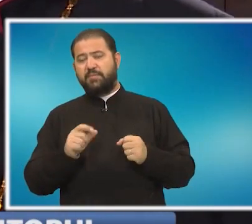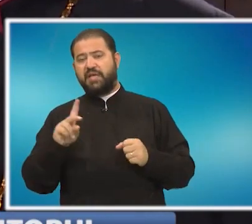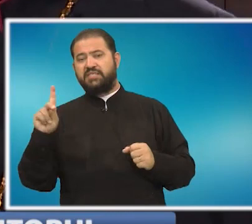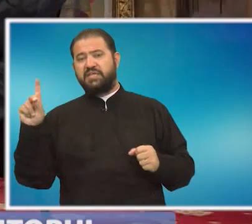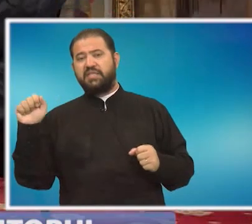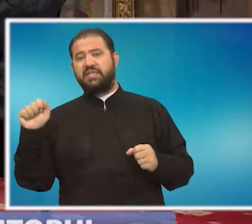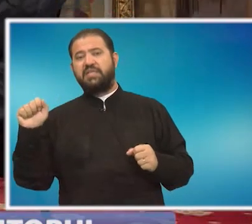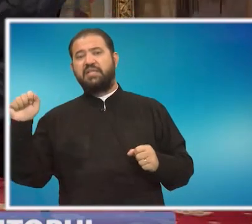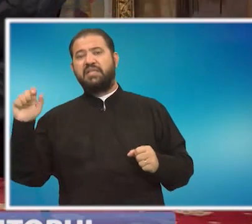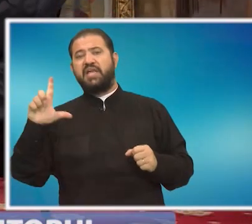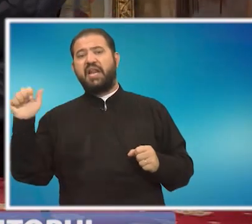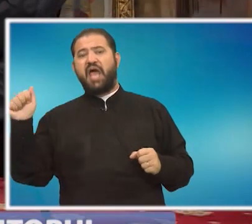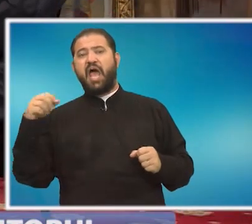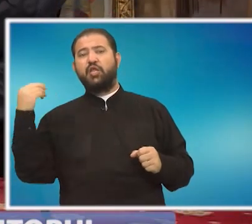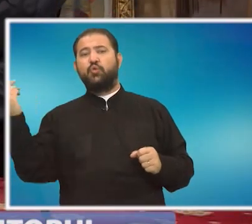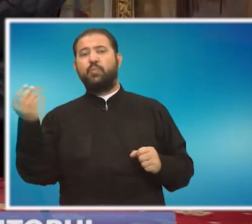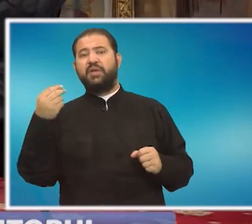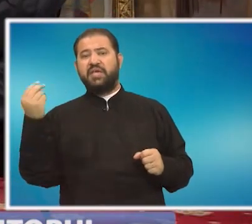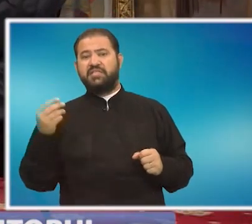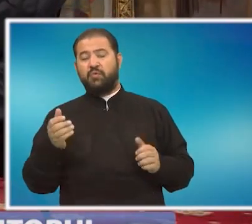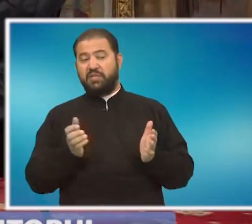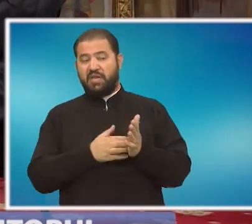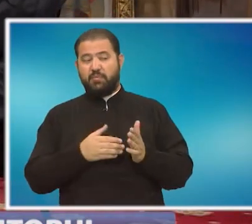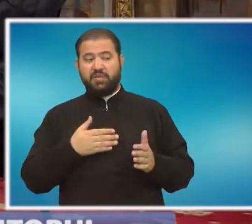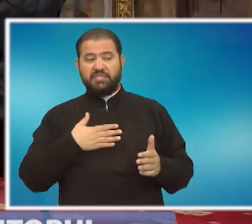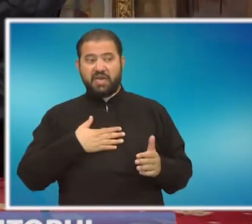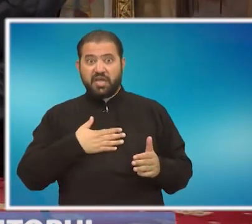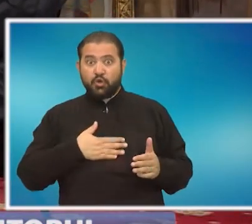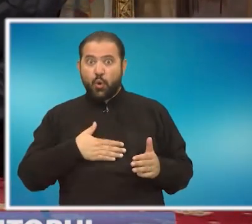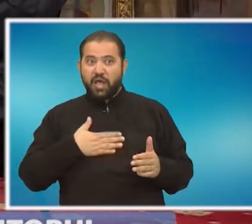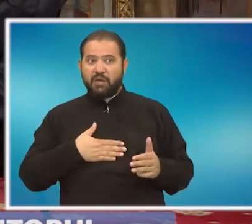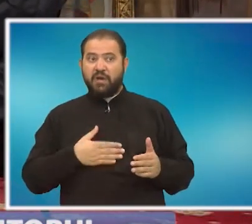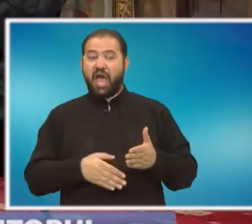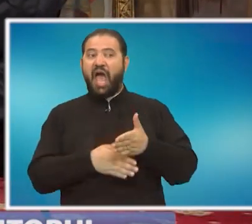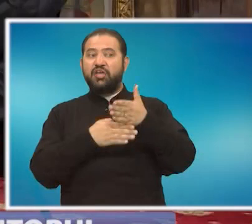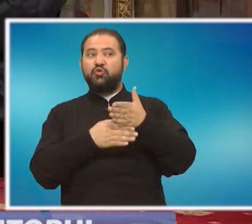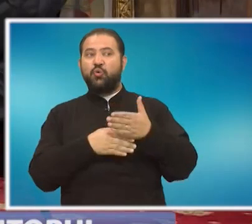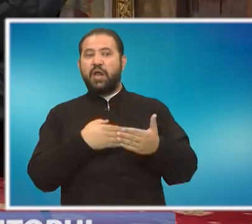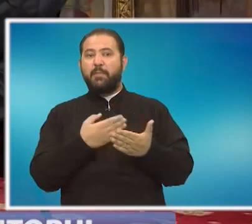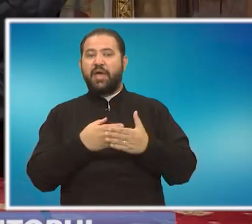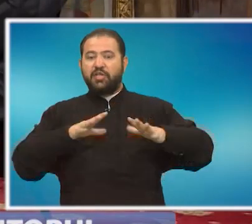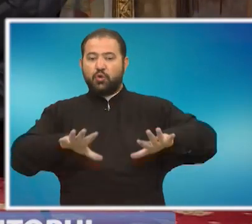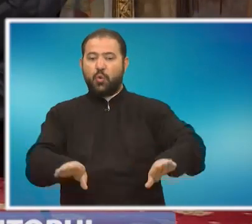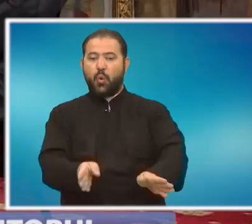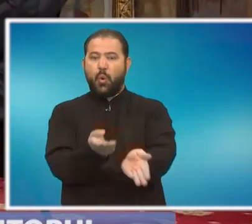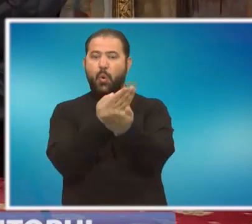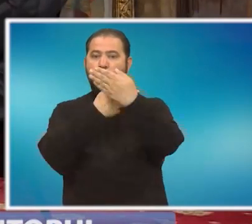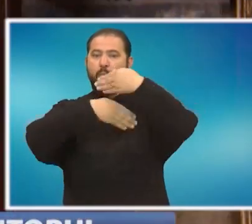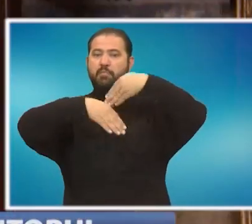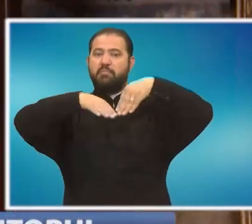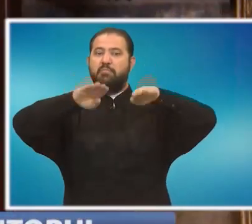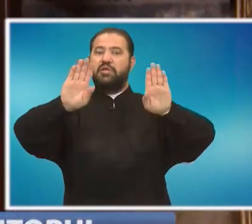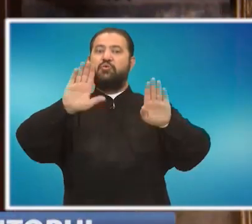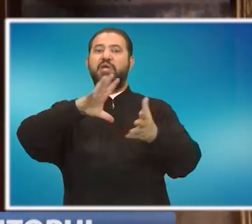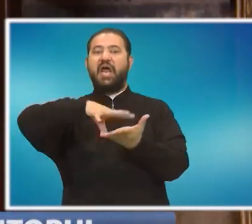exprimate și nu altele. Trebuie să ne dorim sprijin și ajutor pentru mântuirea